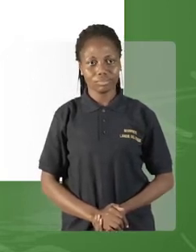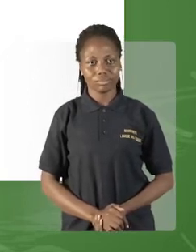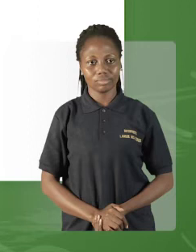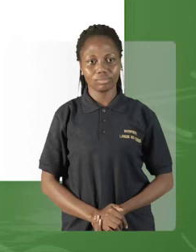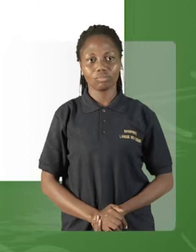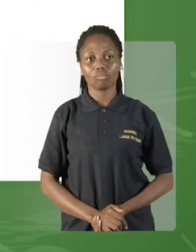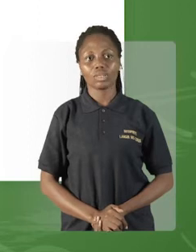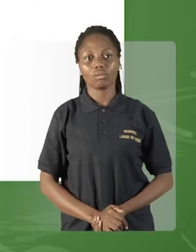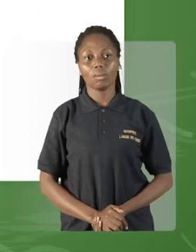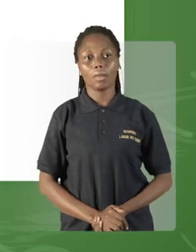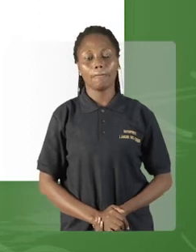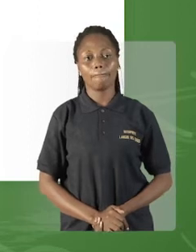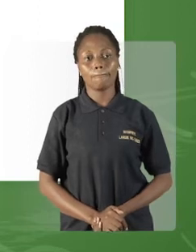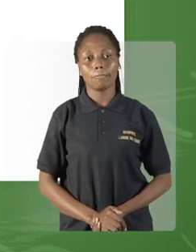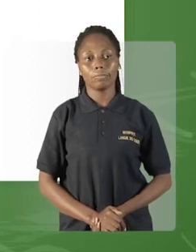Eh bien,